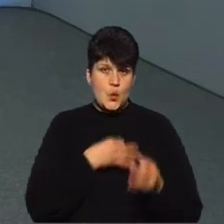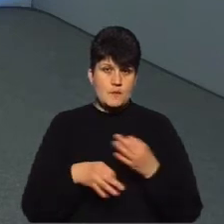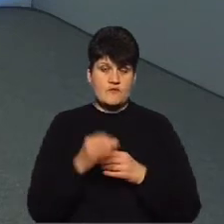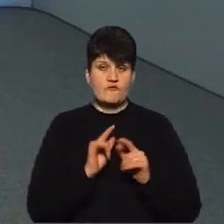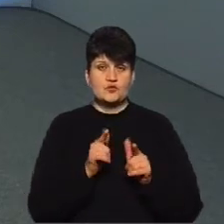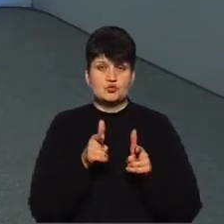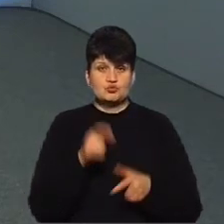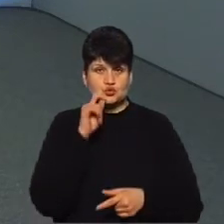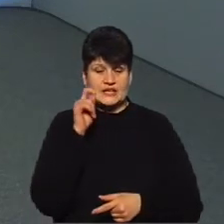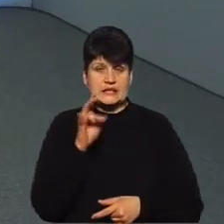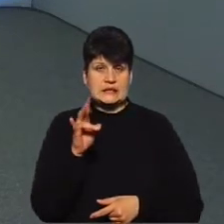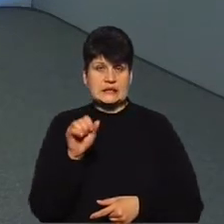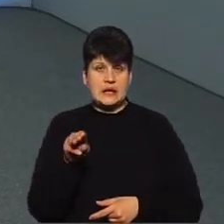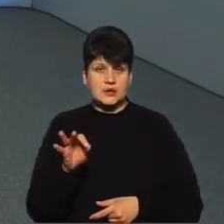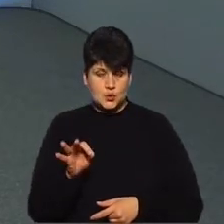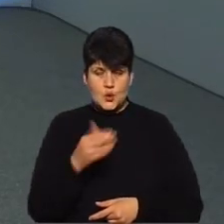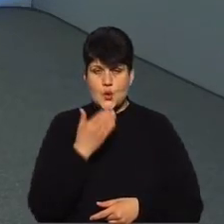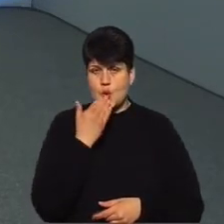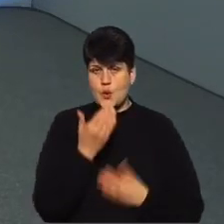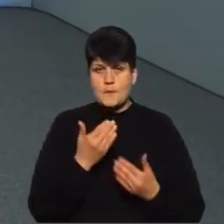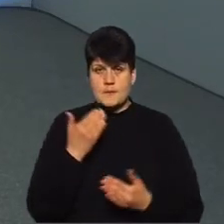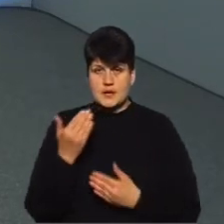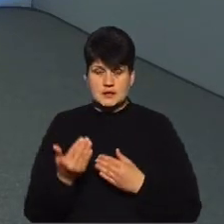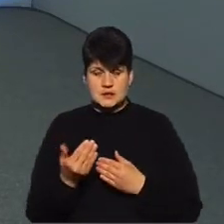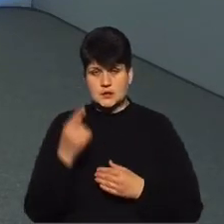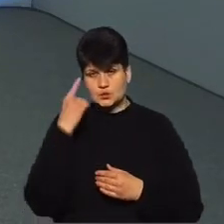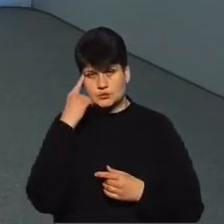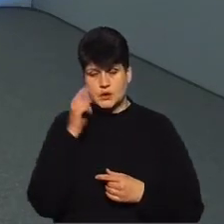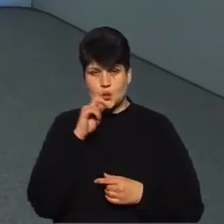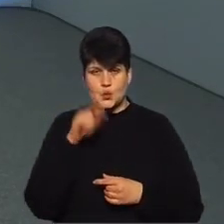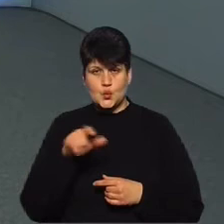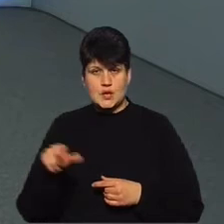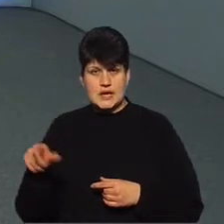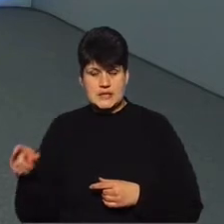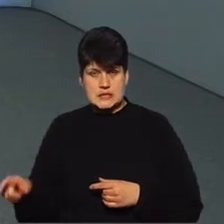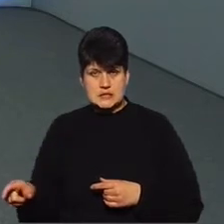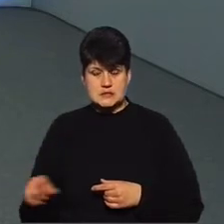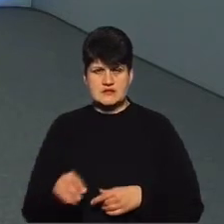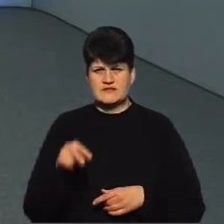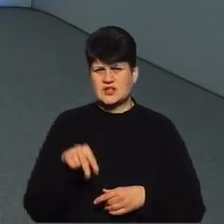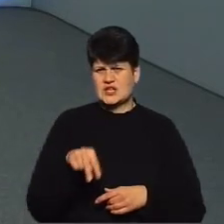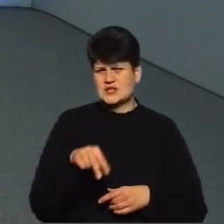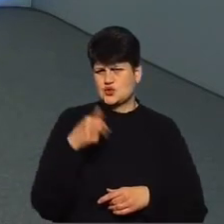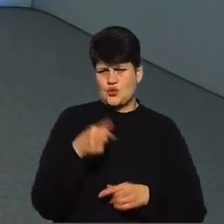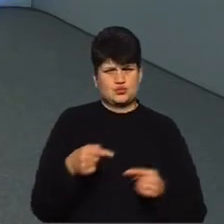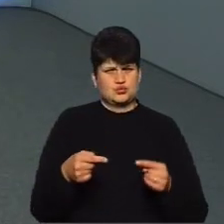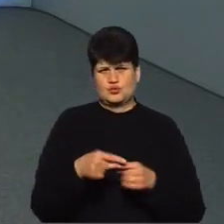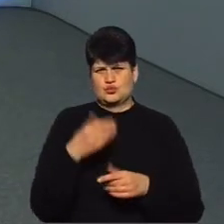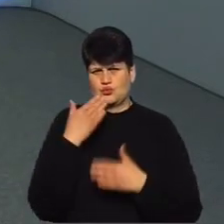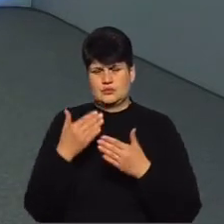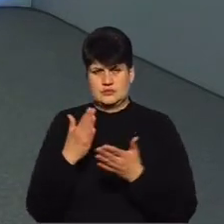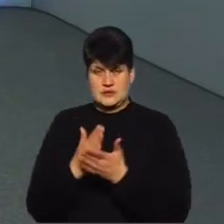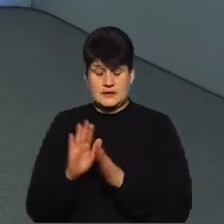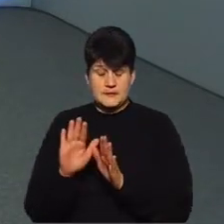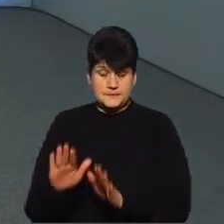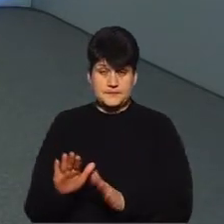НАТО. Опитування стосовно цього думки українців ведеться, не знаю, з 2000 року так точно, принаймні, я це пам'ятаю. А